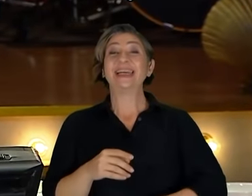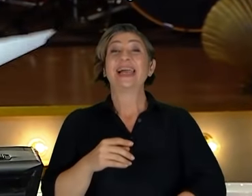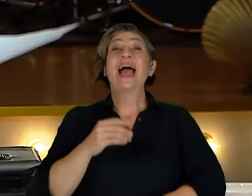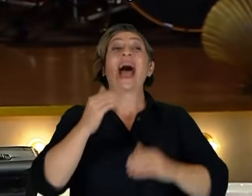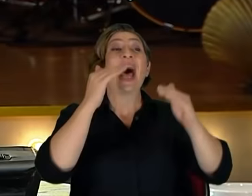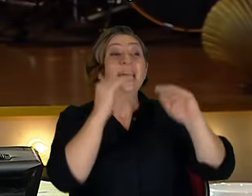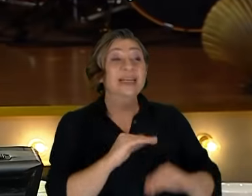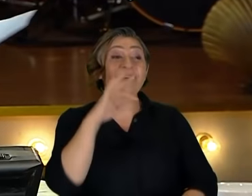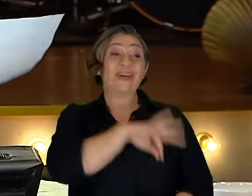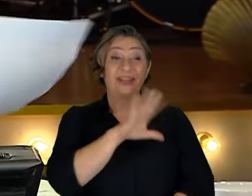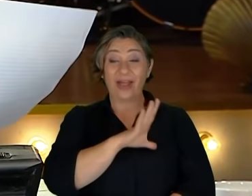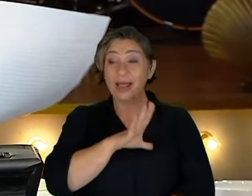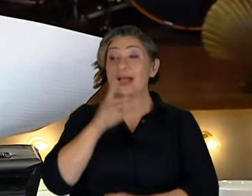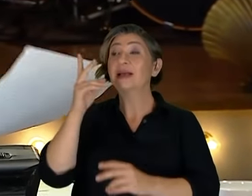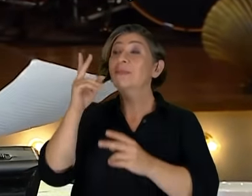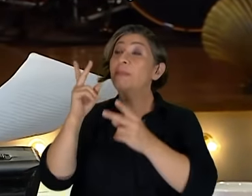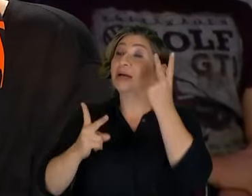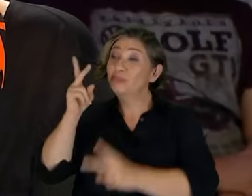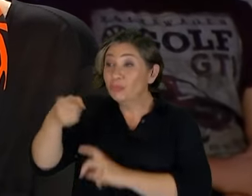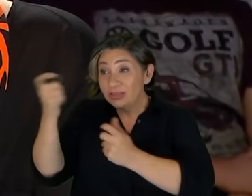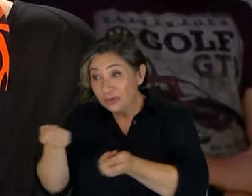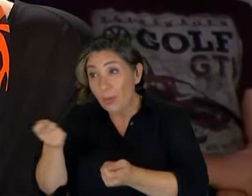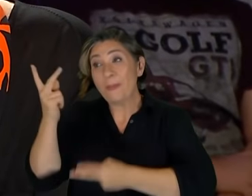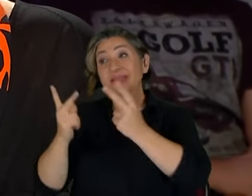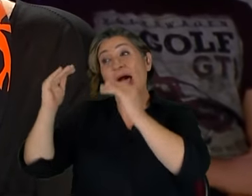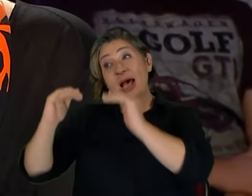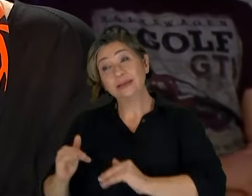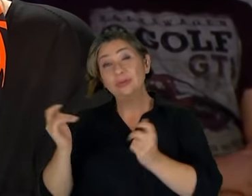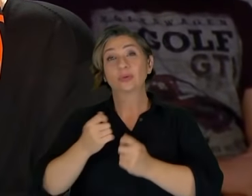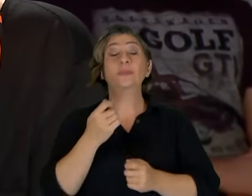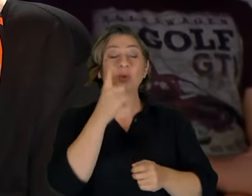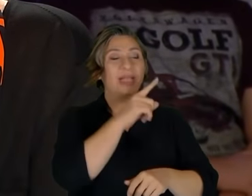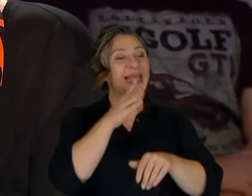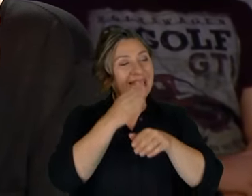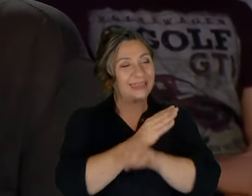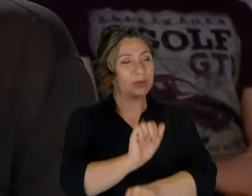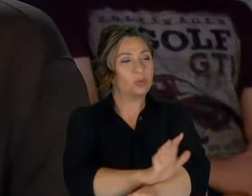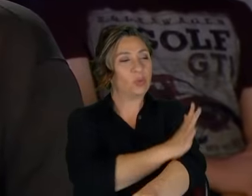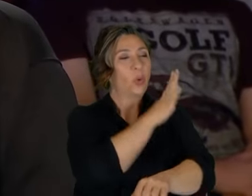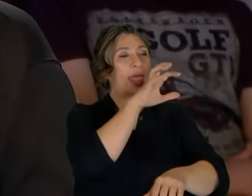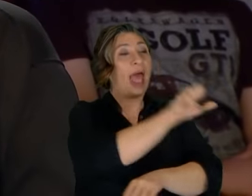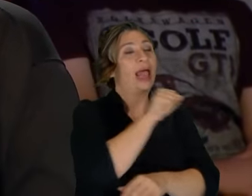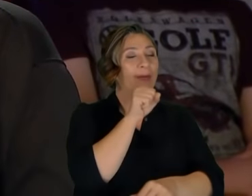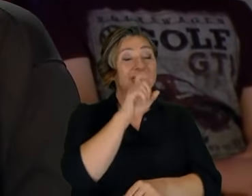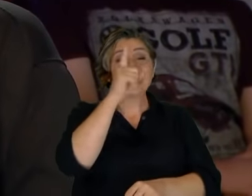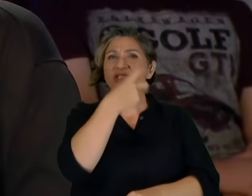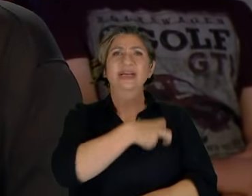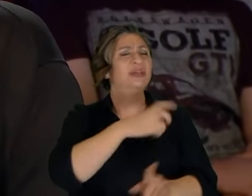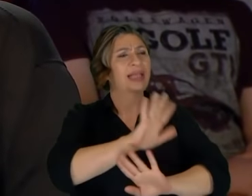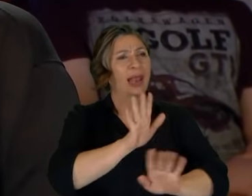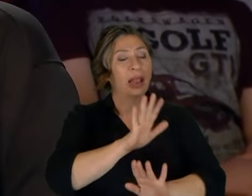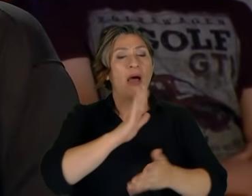bulmaya çalışıyor, var, kimisi azaltmaya çalışıyor ayol. Evet. O yüzden gerçek duyguyu yakalamak. Sadece aşkta değil